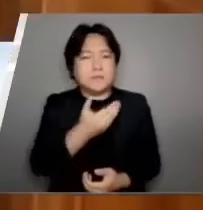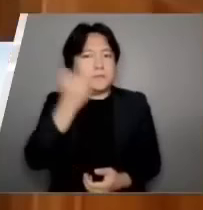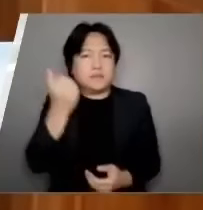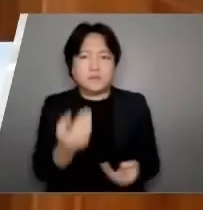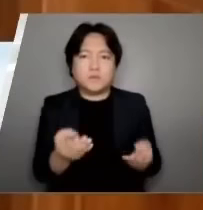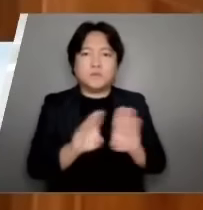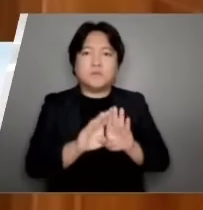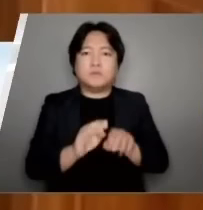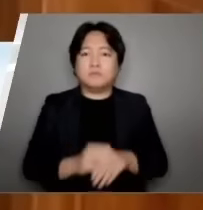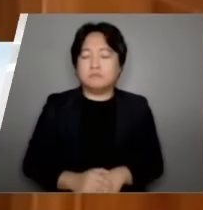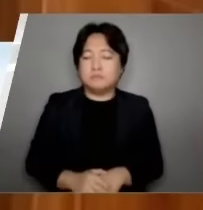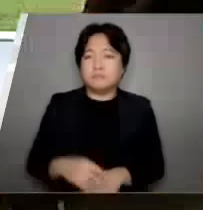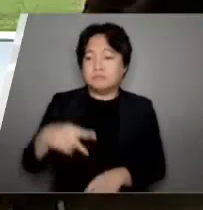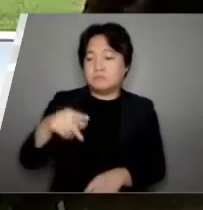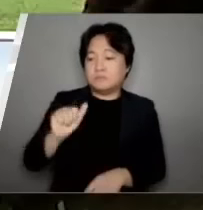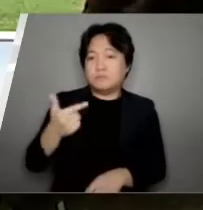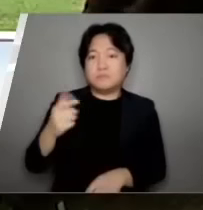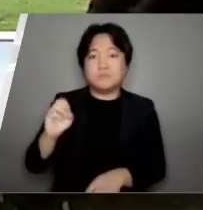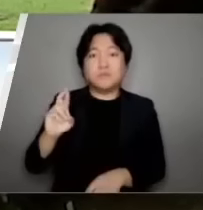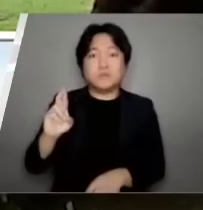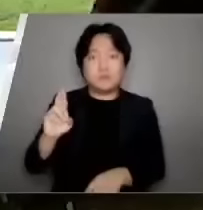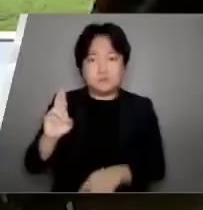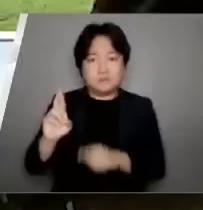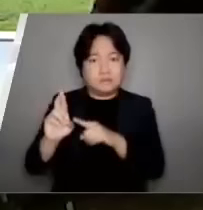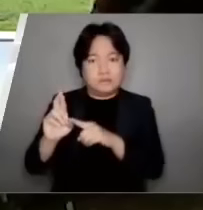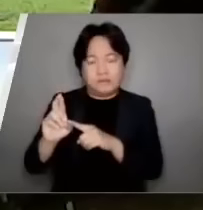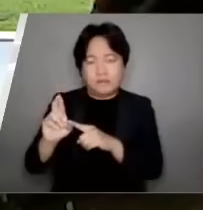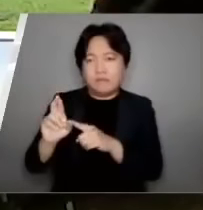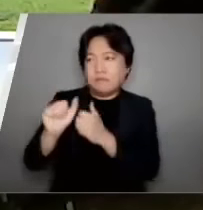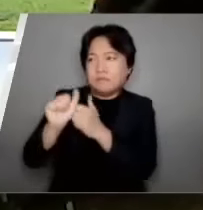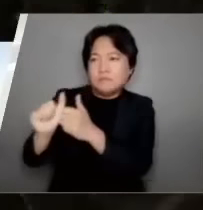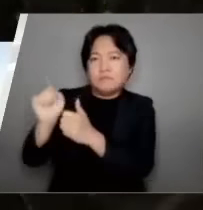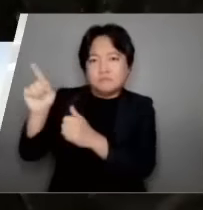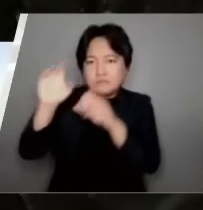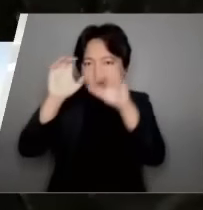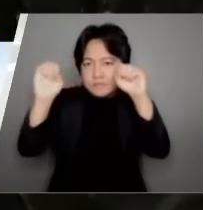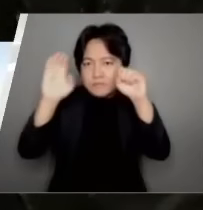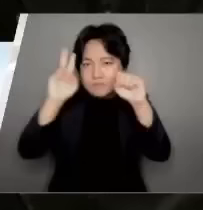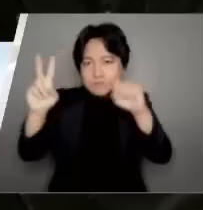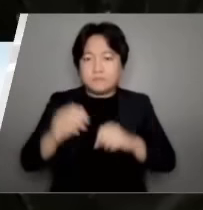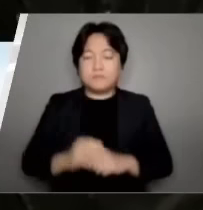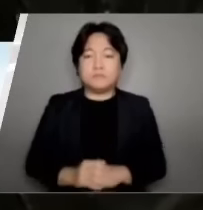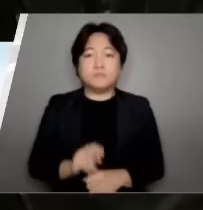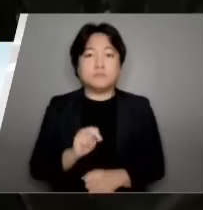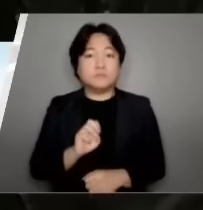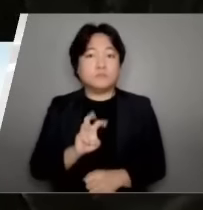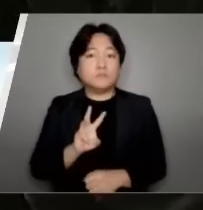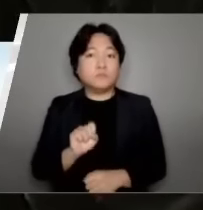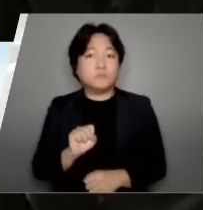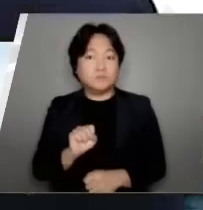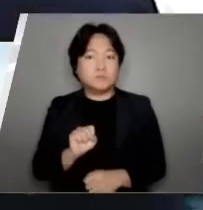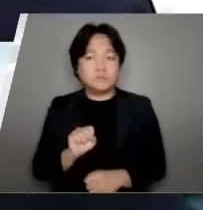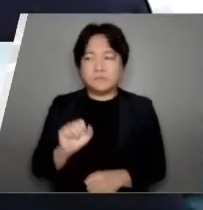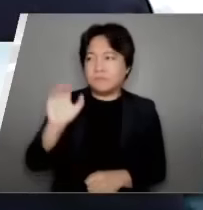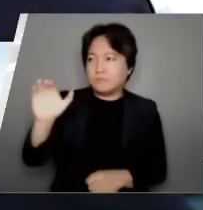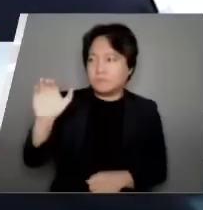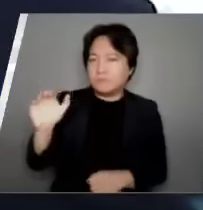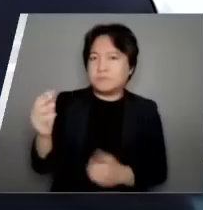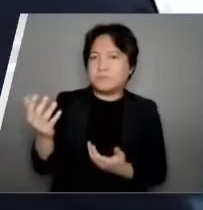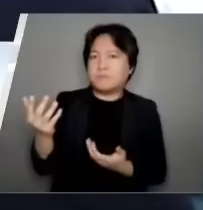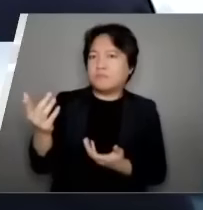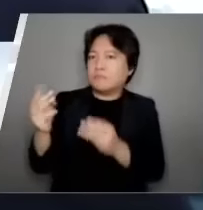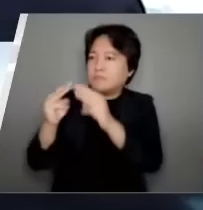president. He has to stop it. Sinusubukan pa ng GMA Integrated News na makuha ang panig ng Malacanang tungkol dito. Sa